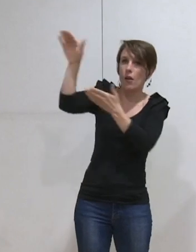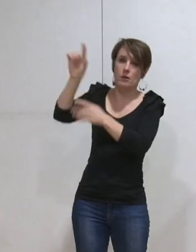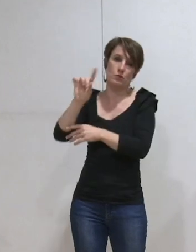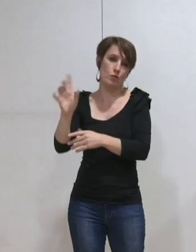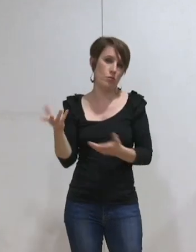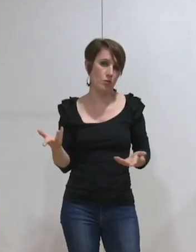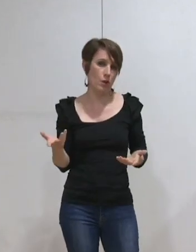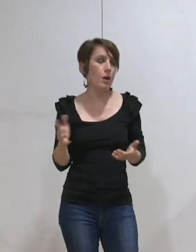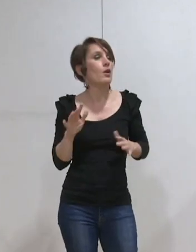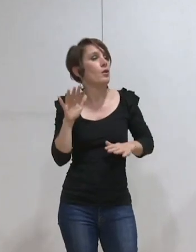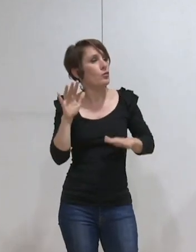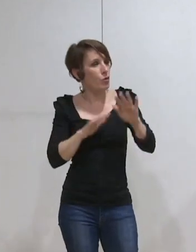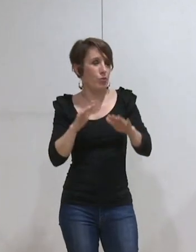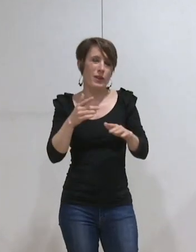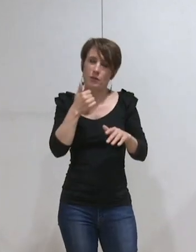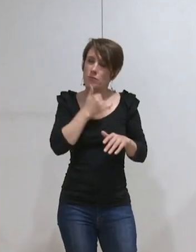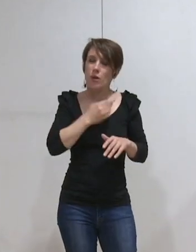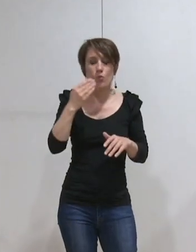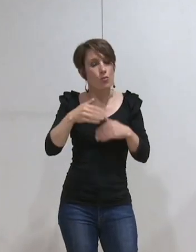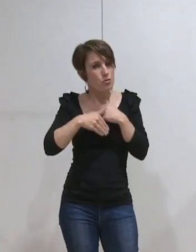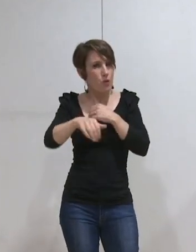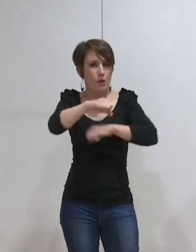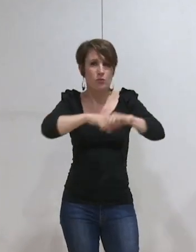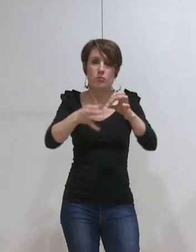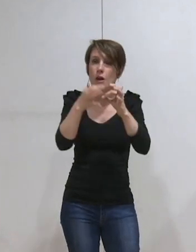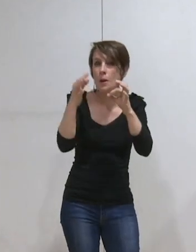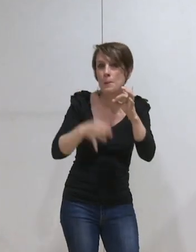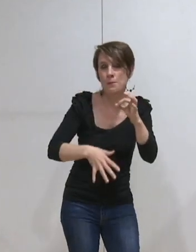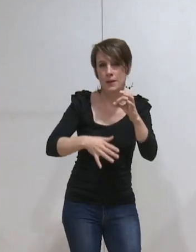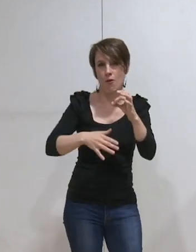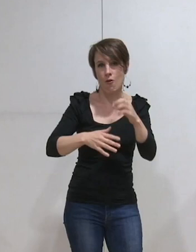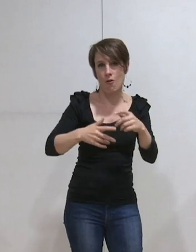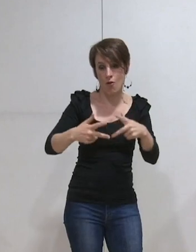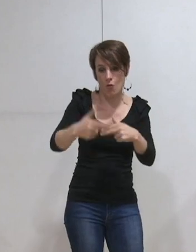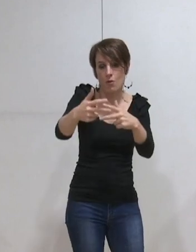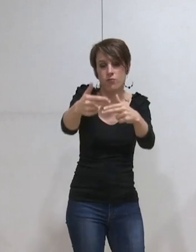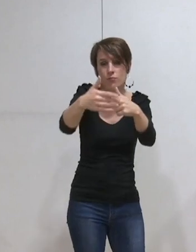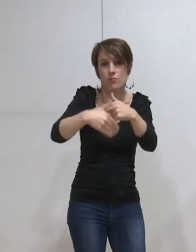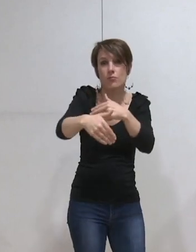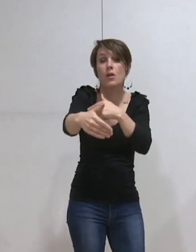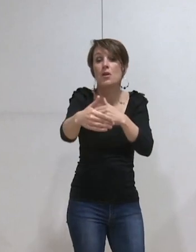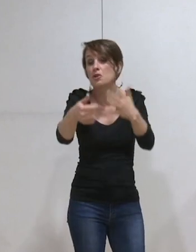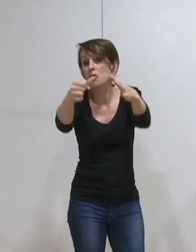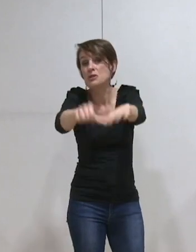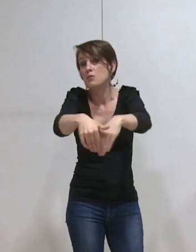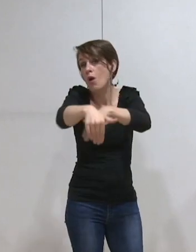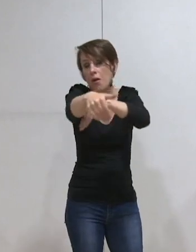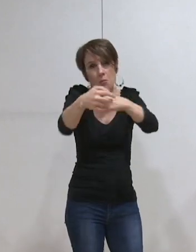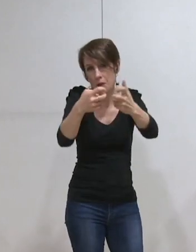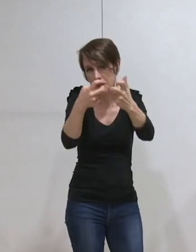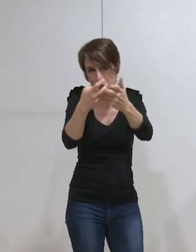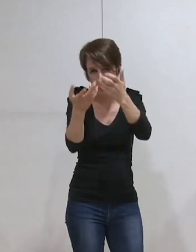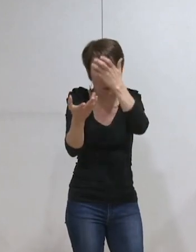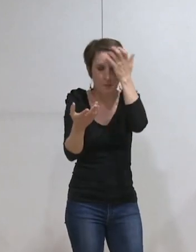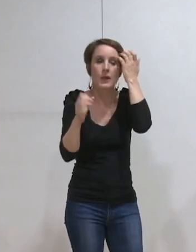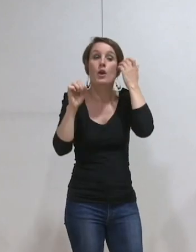ces deux sujets qu'il soit fait un bilan d'étapes étayé dans les 6 mois qui viennent dans 6 mois plus exactement en